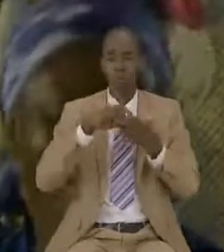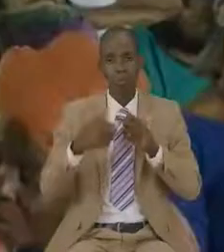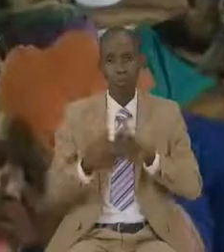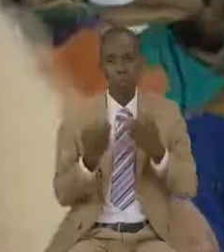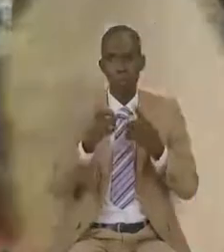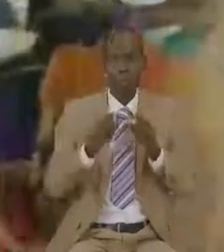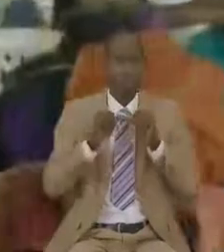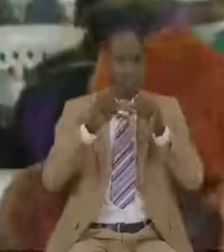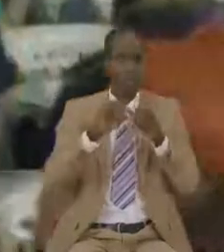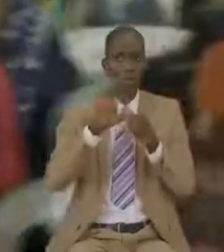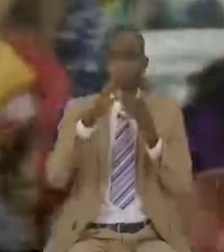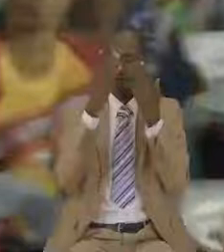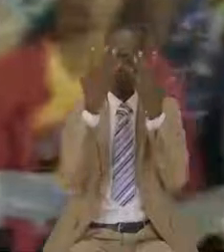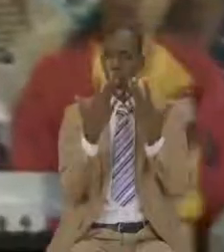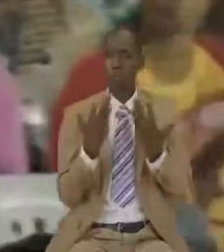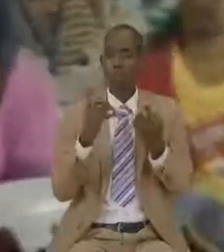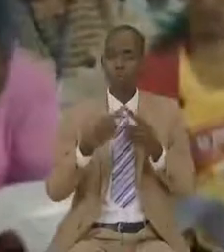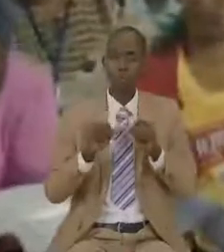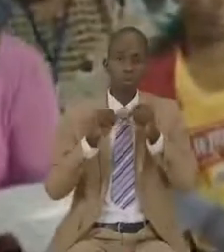Il est déjà debout, il est prêt.